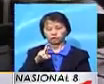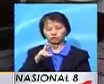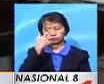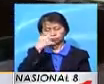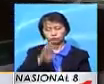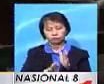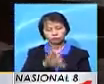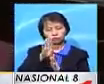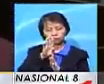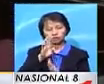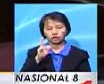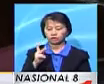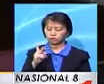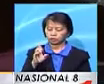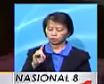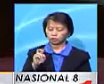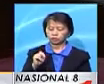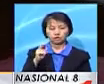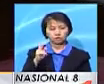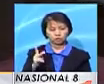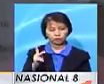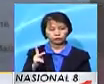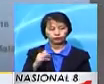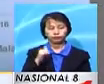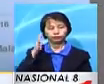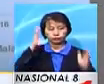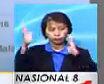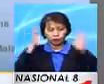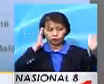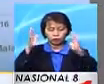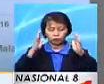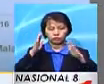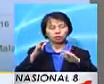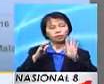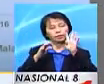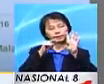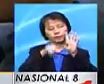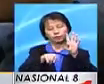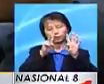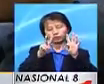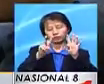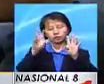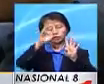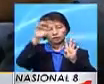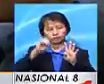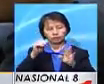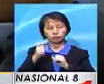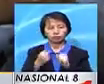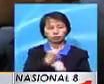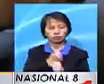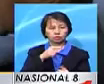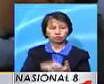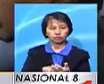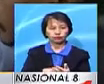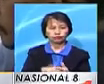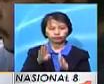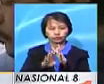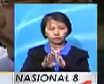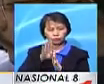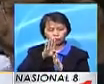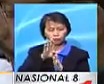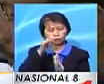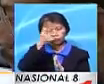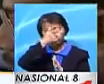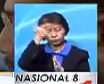unjuran pertumbuhan keluaran dalam negara kasar KDNK Malaysia pada 4.2% tahun ini. Pertumbuhan